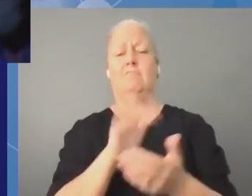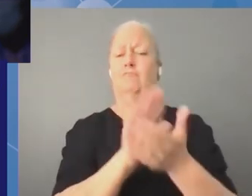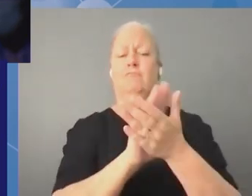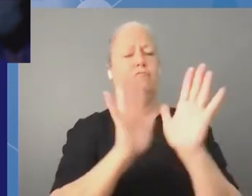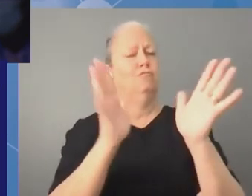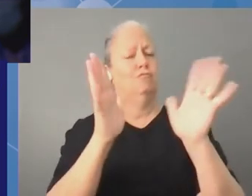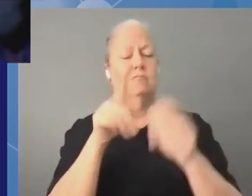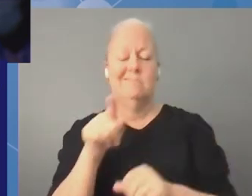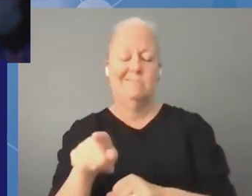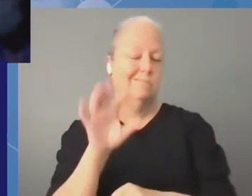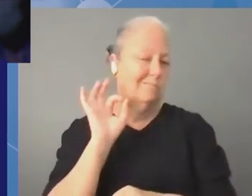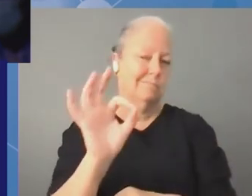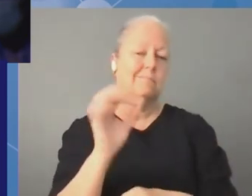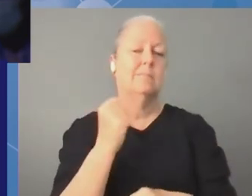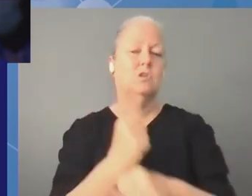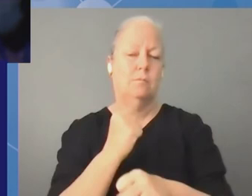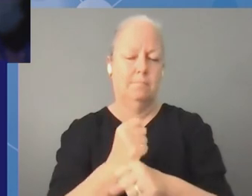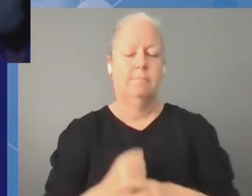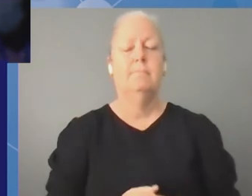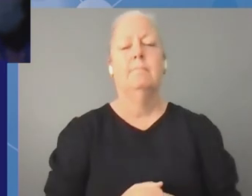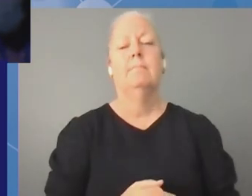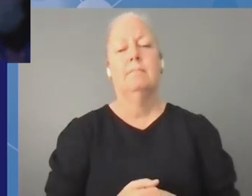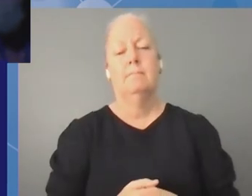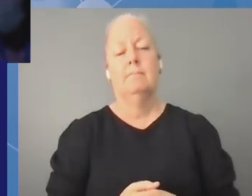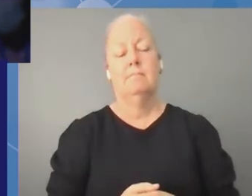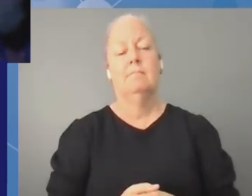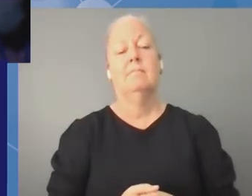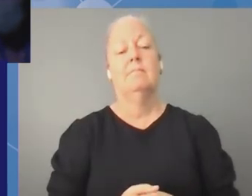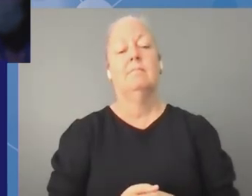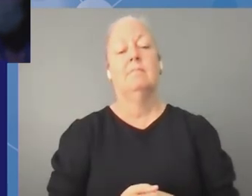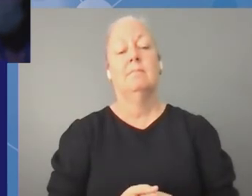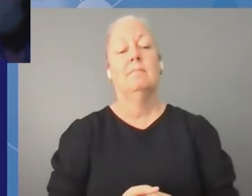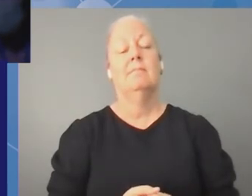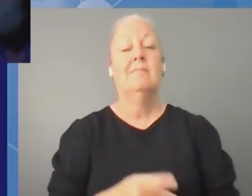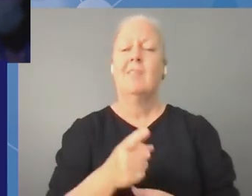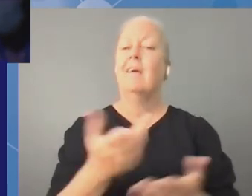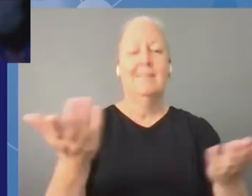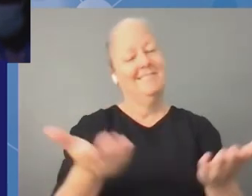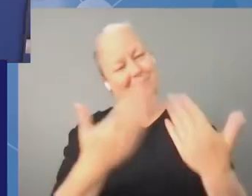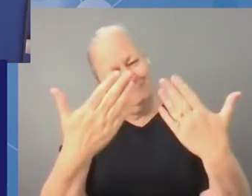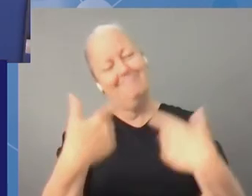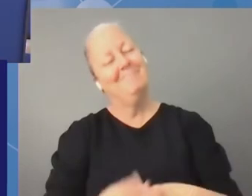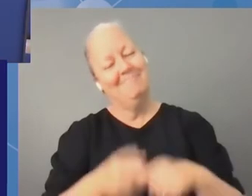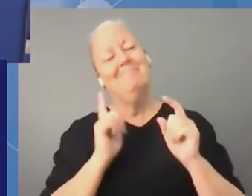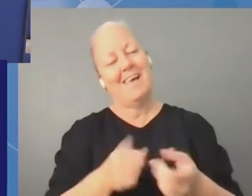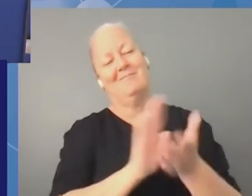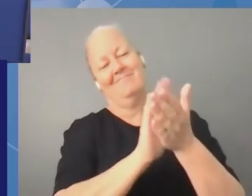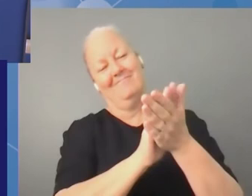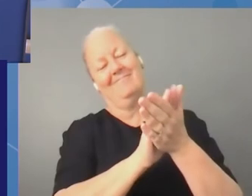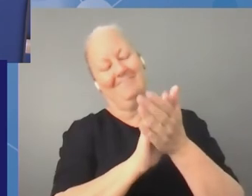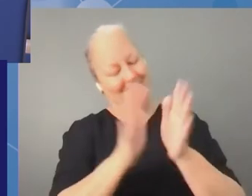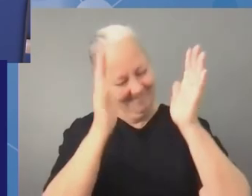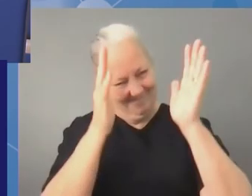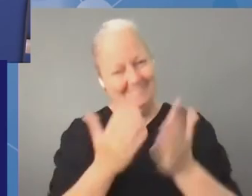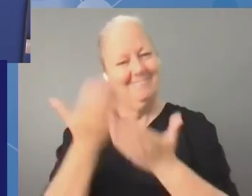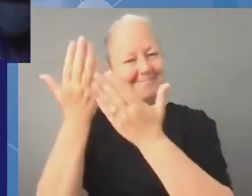非常佩服他们所得到的成果，他们也是应该给他们鼓掌的吧，请